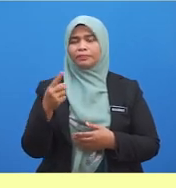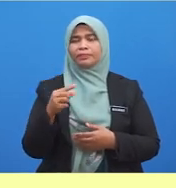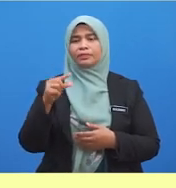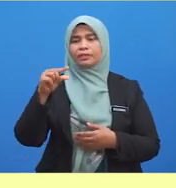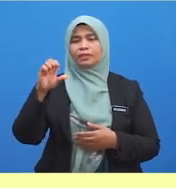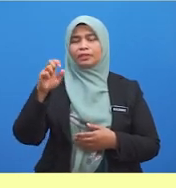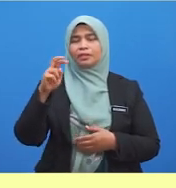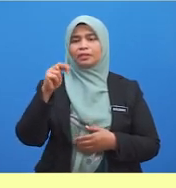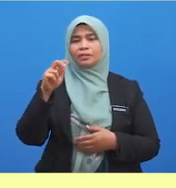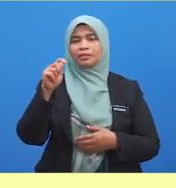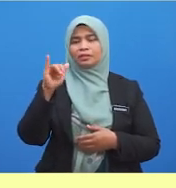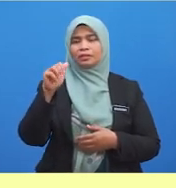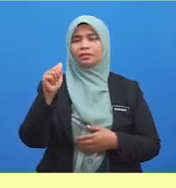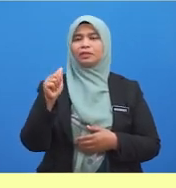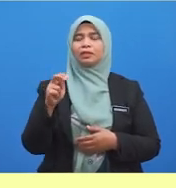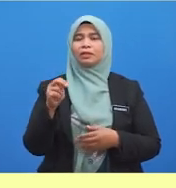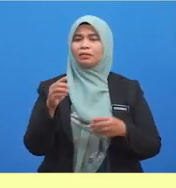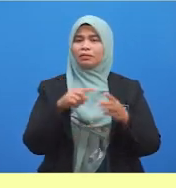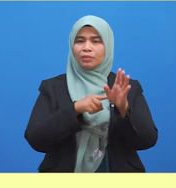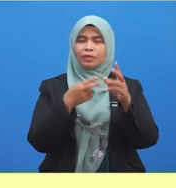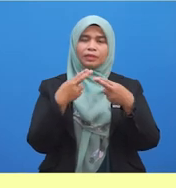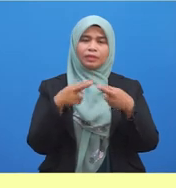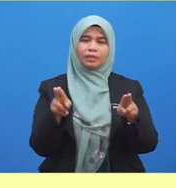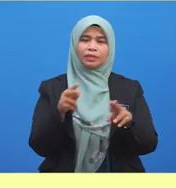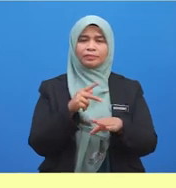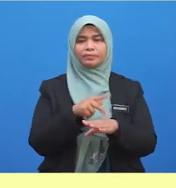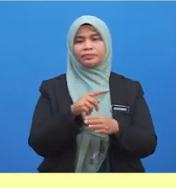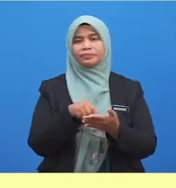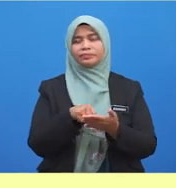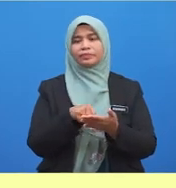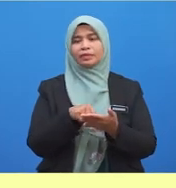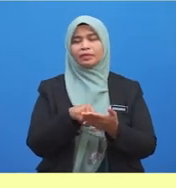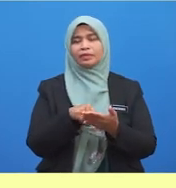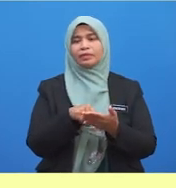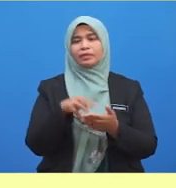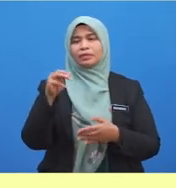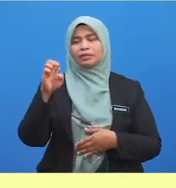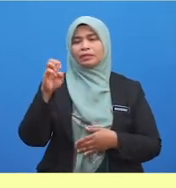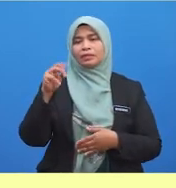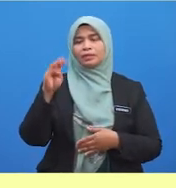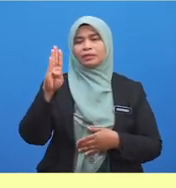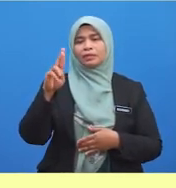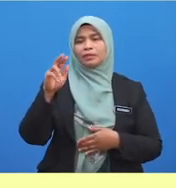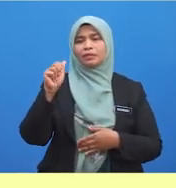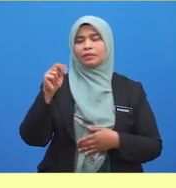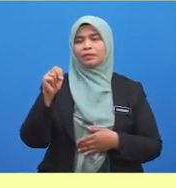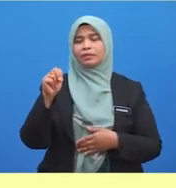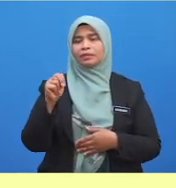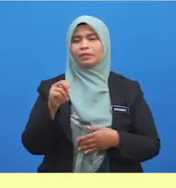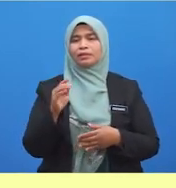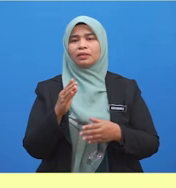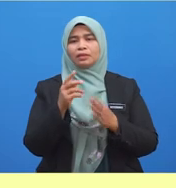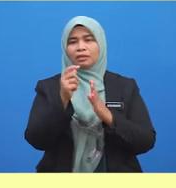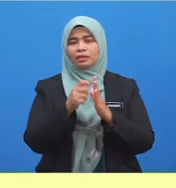Gentian gelendong mula menghilang ketika ini. Membran nukleus baharu